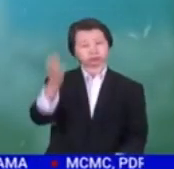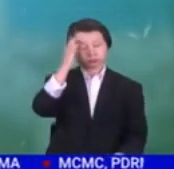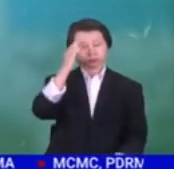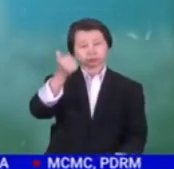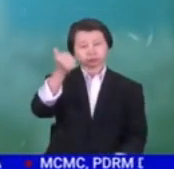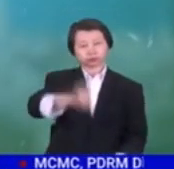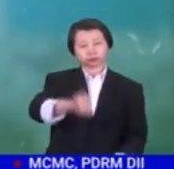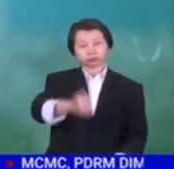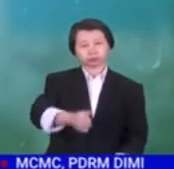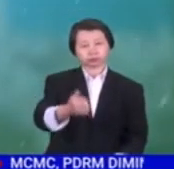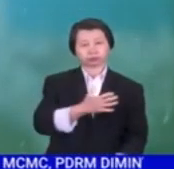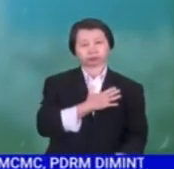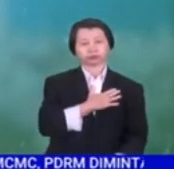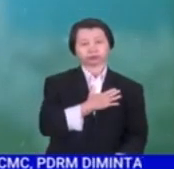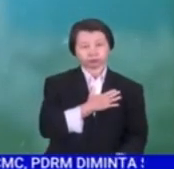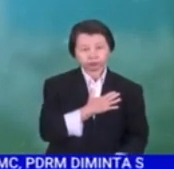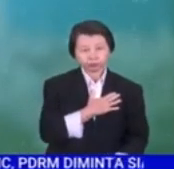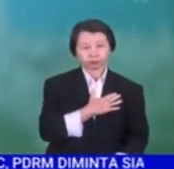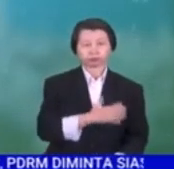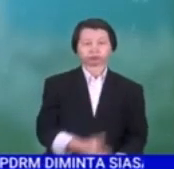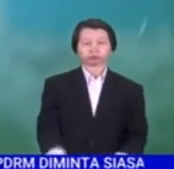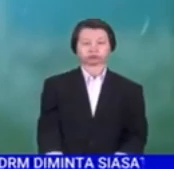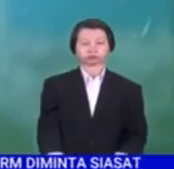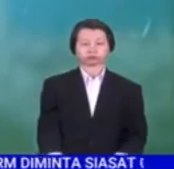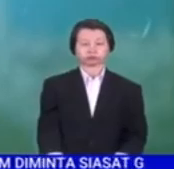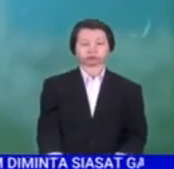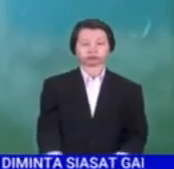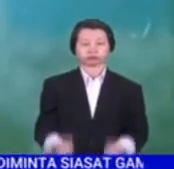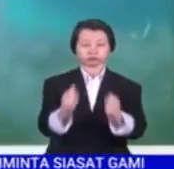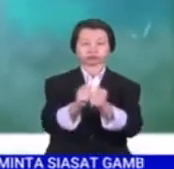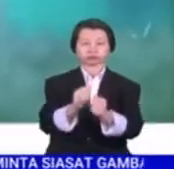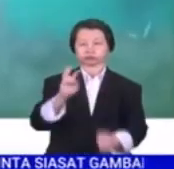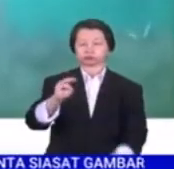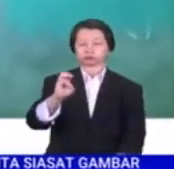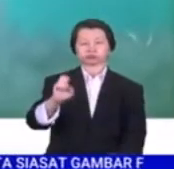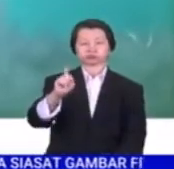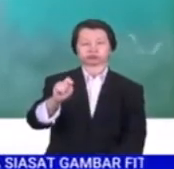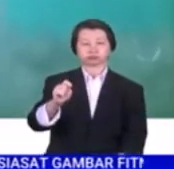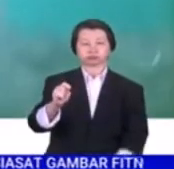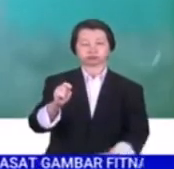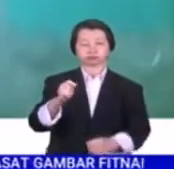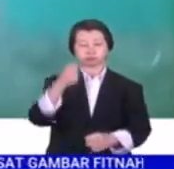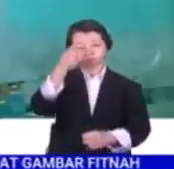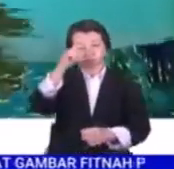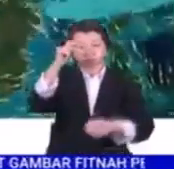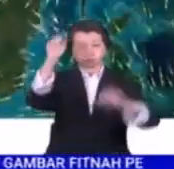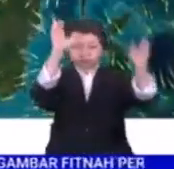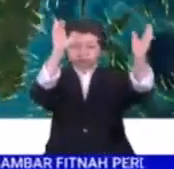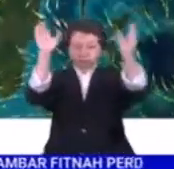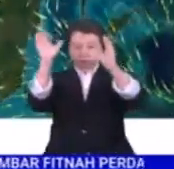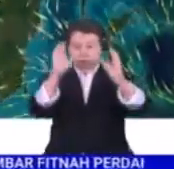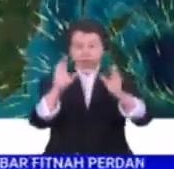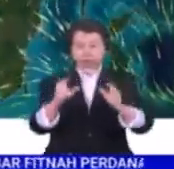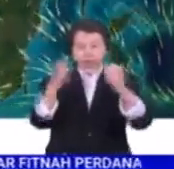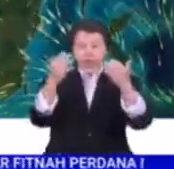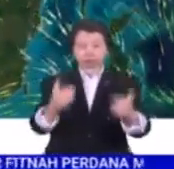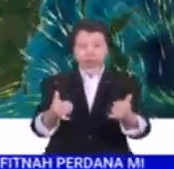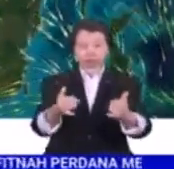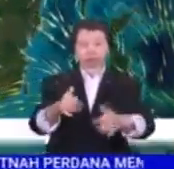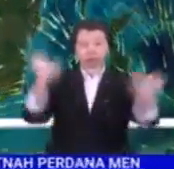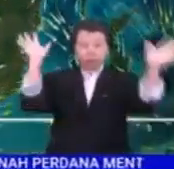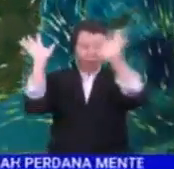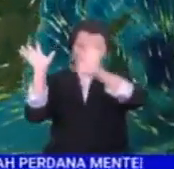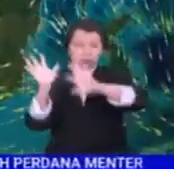Assalamualaikum dan salam sejahtera. Kembali bersama Met Malaysia untuk laporan cuaca terkini. Kita mulakan laporan dengan carta